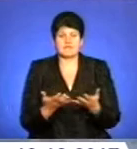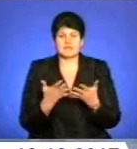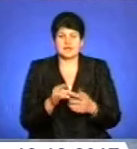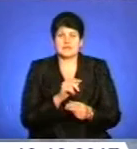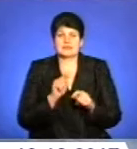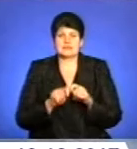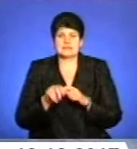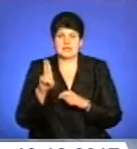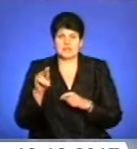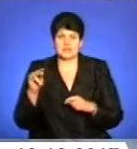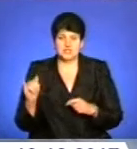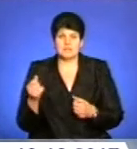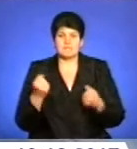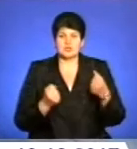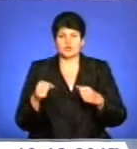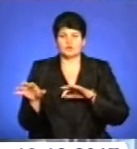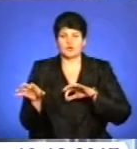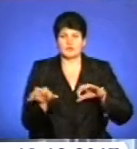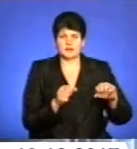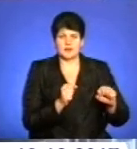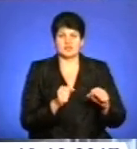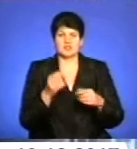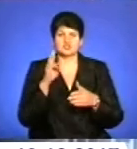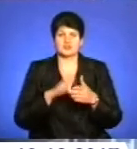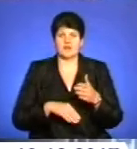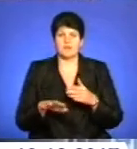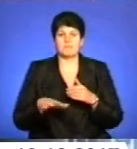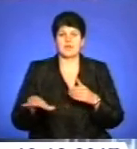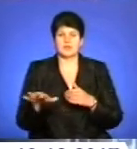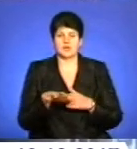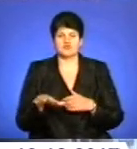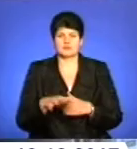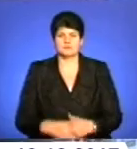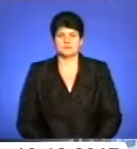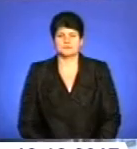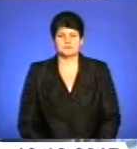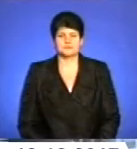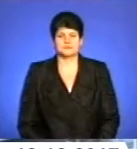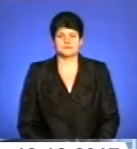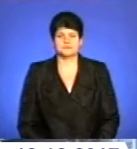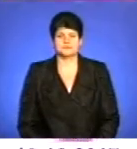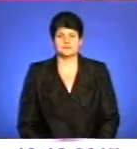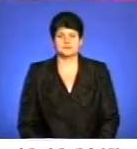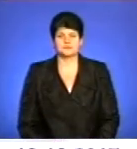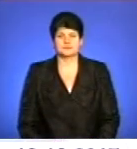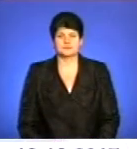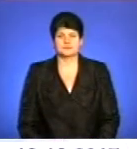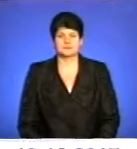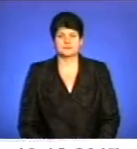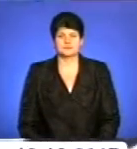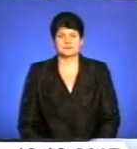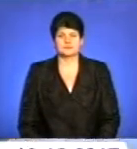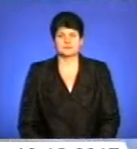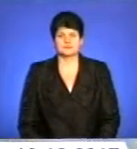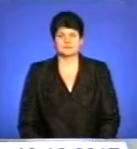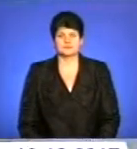Машину з місця аварії евакуатором забрали на штрафмайданчик. Богдана Сарабун, Василь Панчук, Вісті ТТБ.